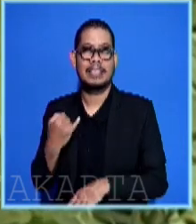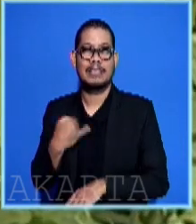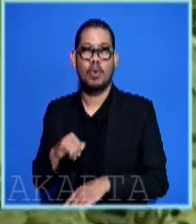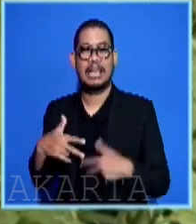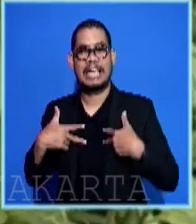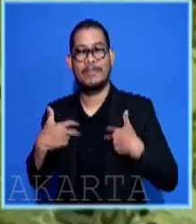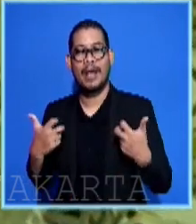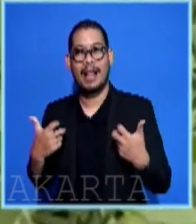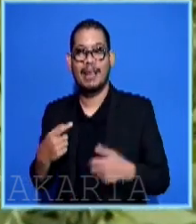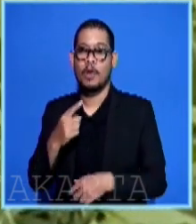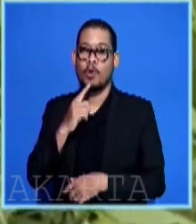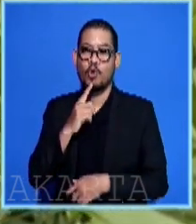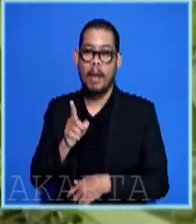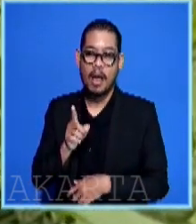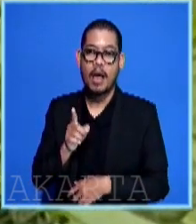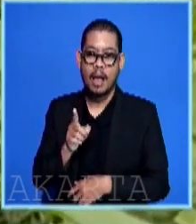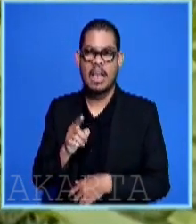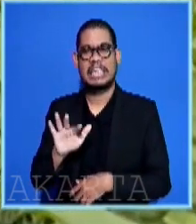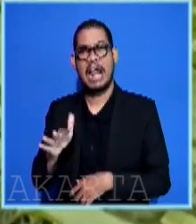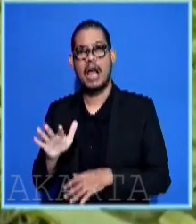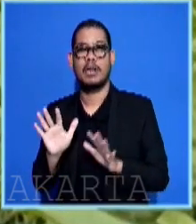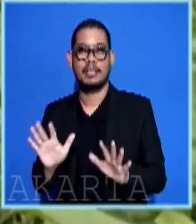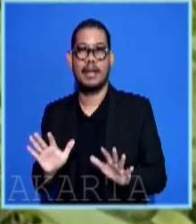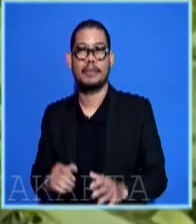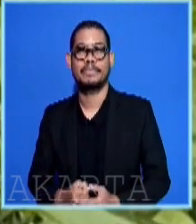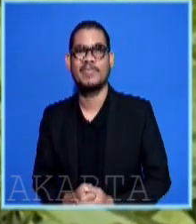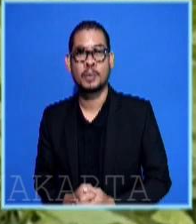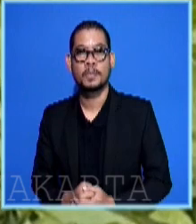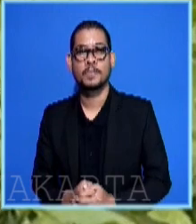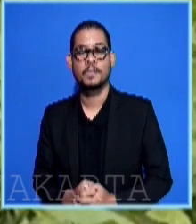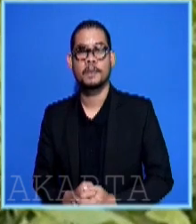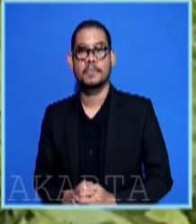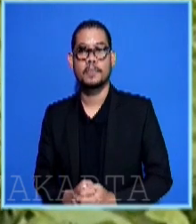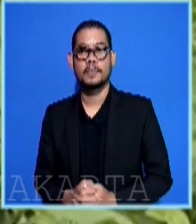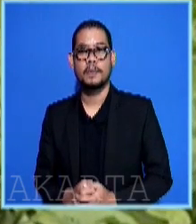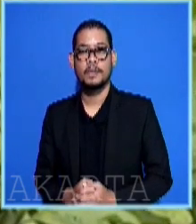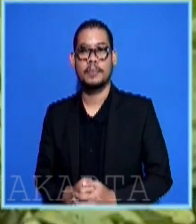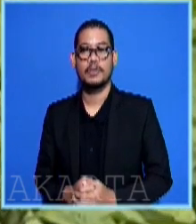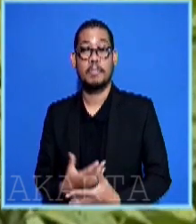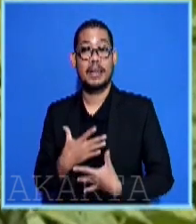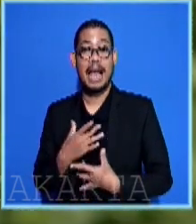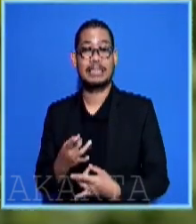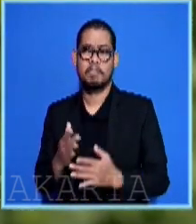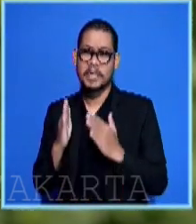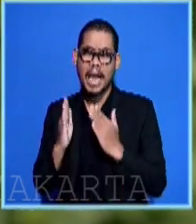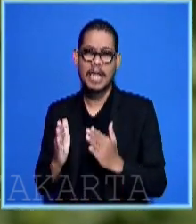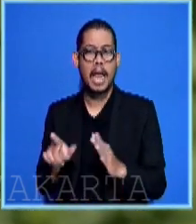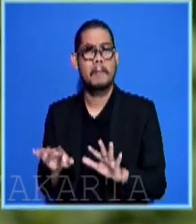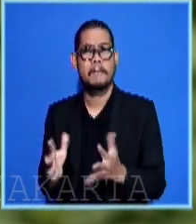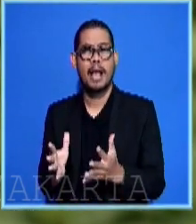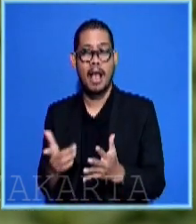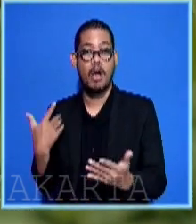namung dipunaken Kwon ingkang Dudut kawigatosan kyu ingkang